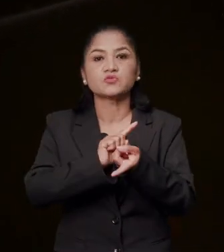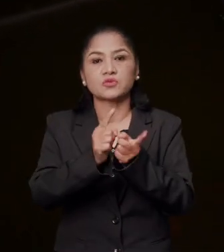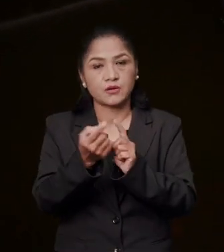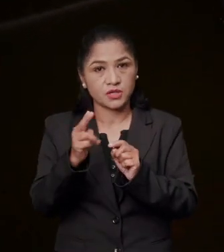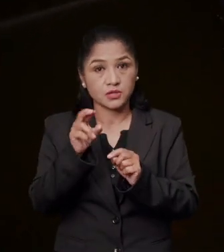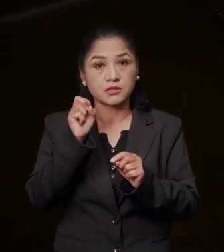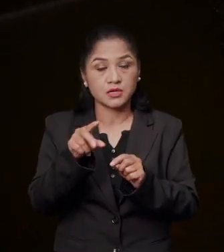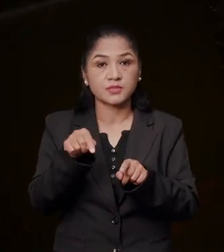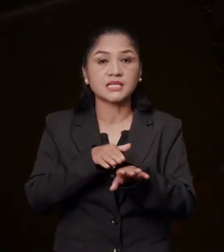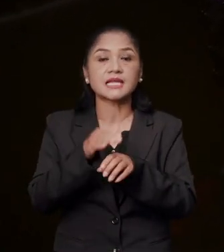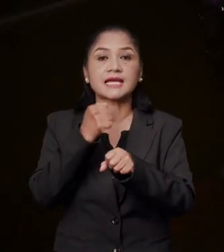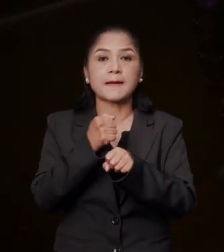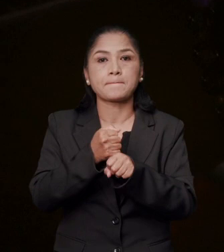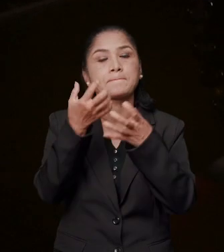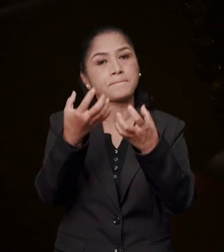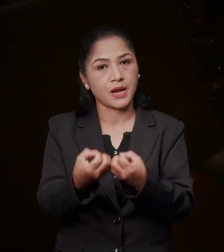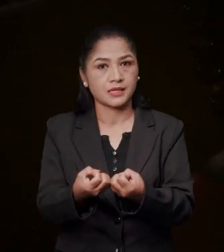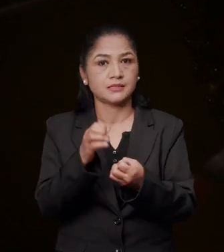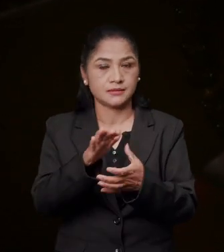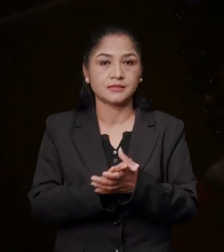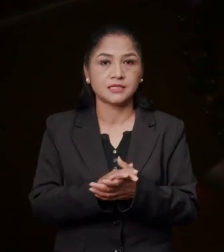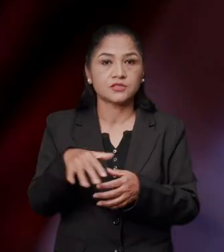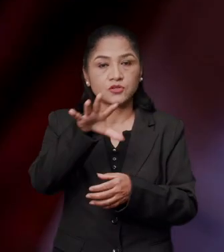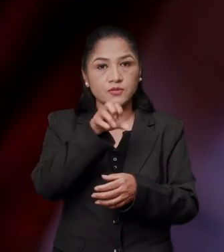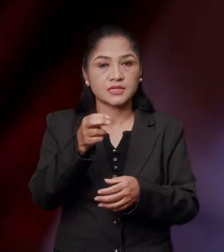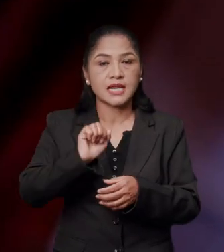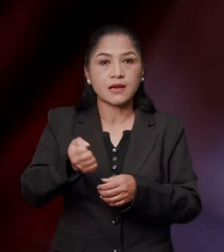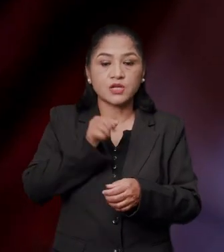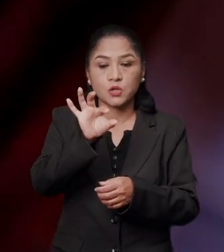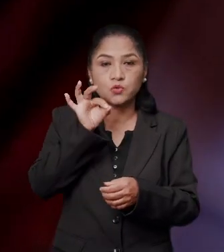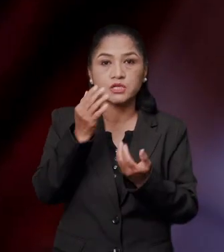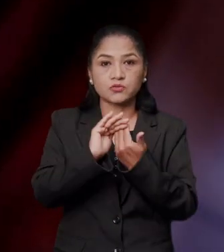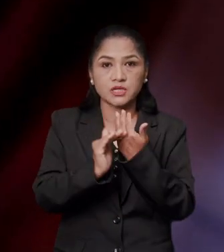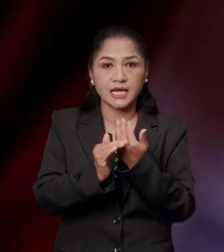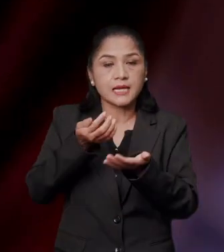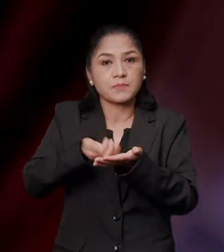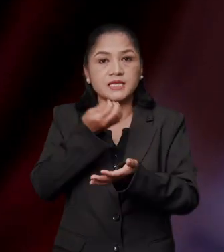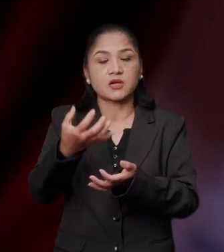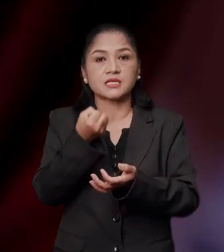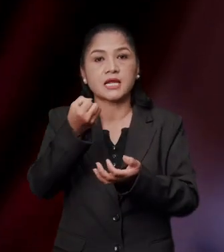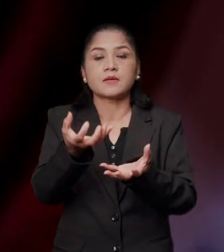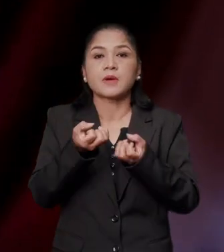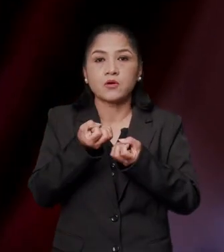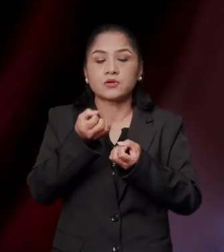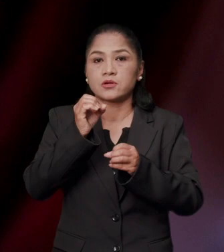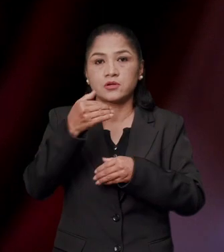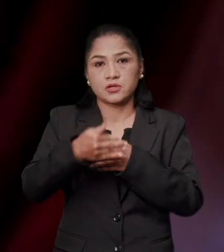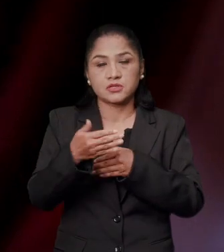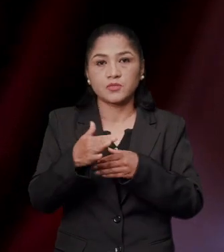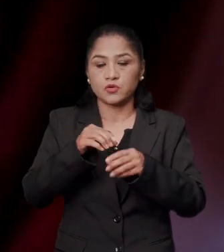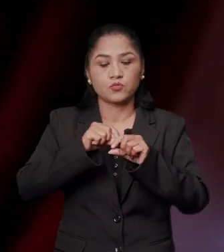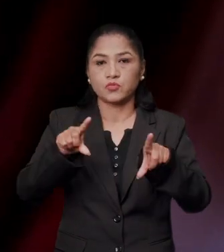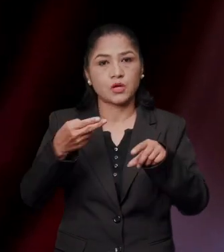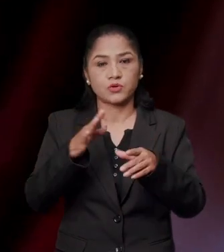सुधार भएको छ, त्यही पनि धेरै काम अझै गर्न बाँकी नै छ। सबैले आफूले रोजेको तरिकाले बाँच्ने अधिकार प्राप्त नगरेसम्म